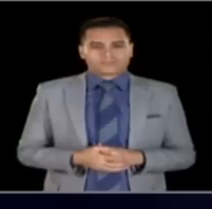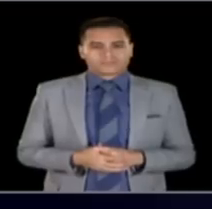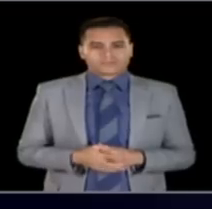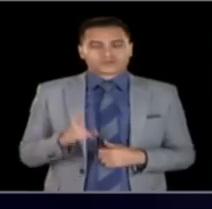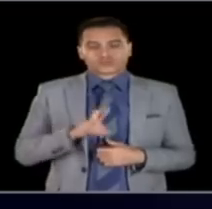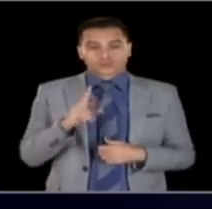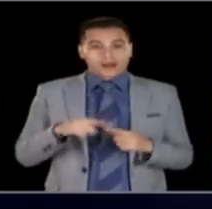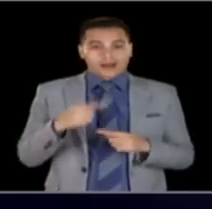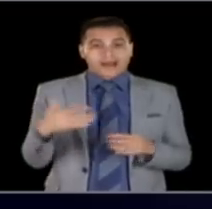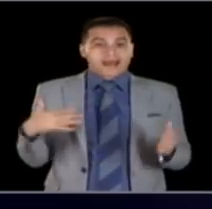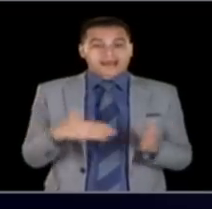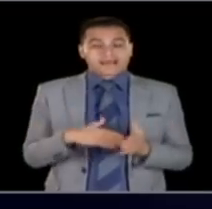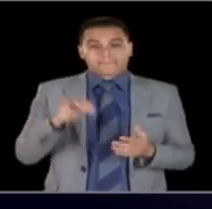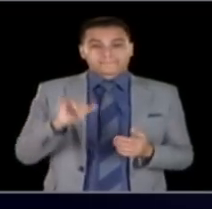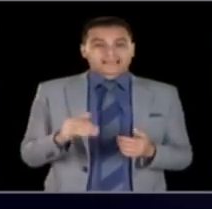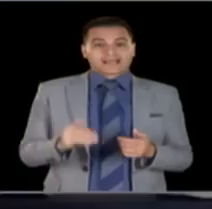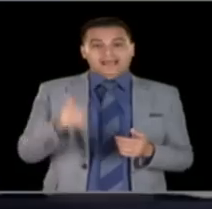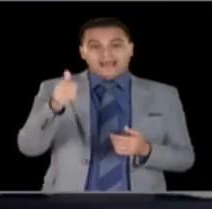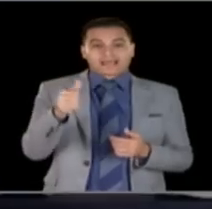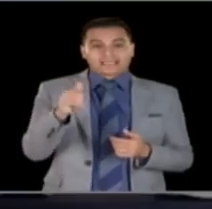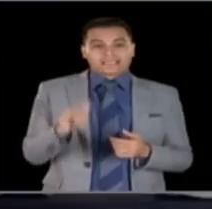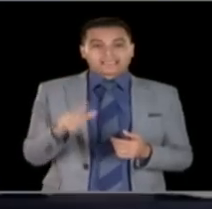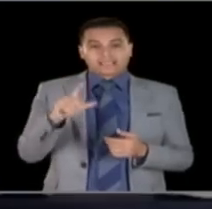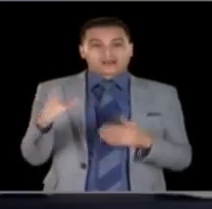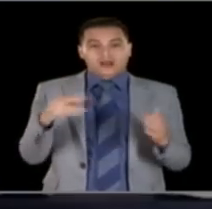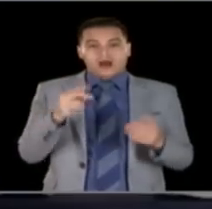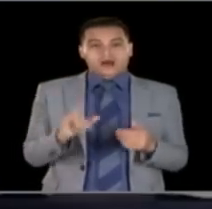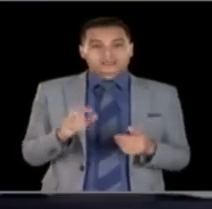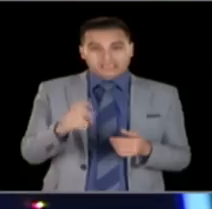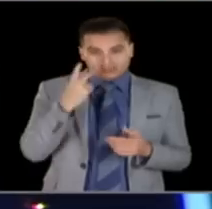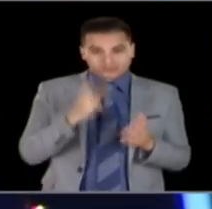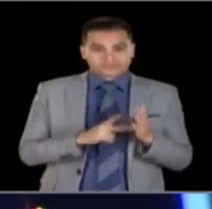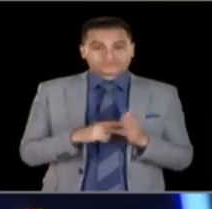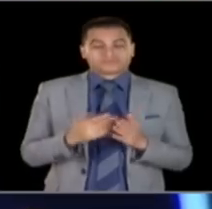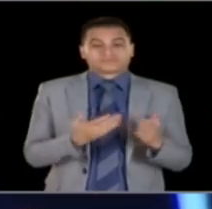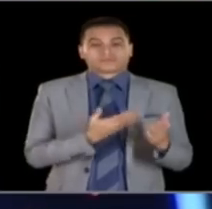سؤال الأخير ميخائيل عطية، تفضل يا ميخائيل.